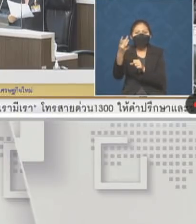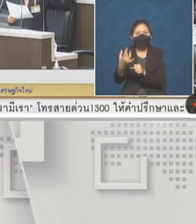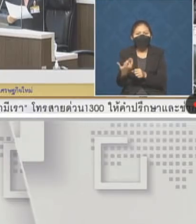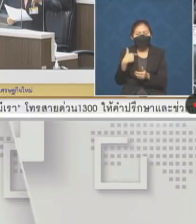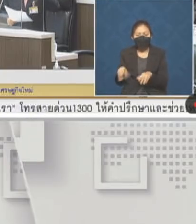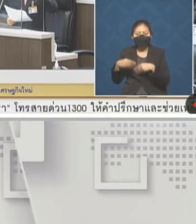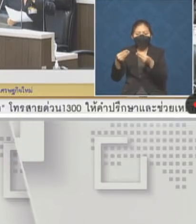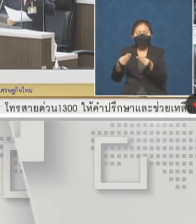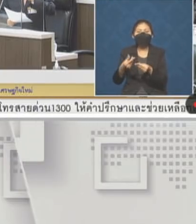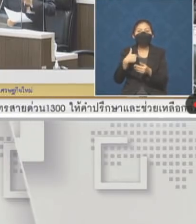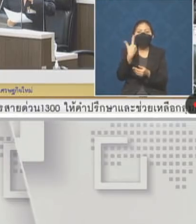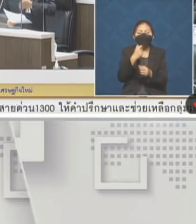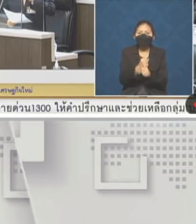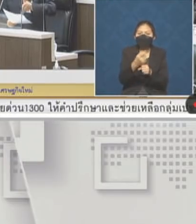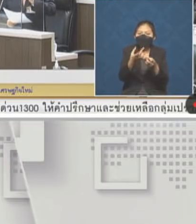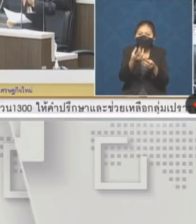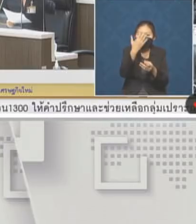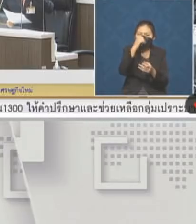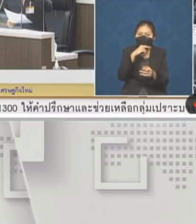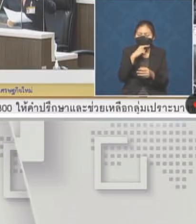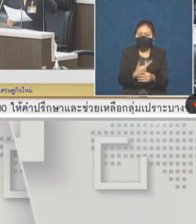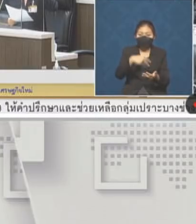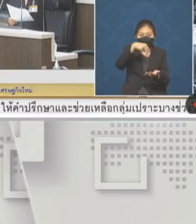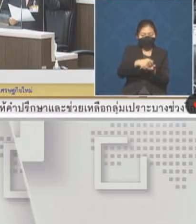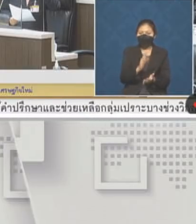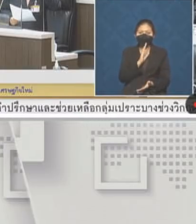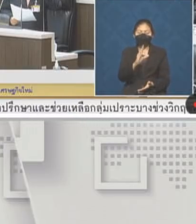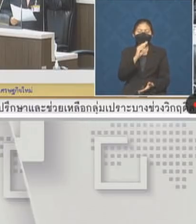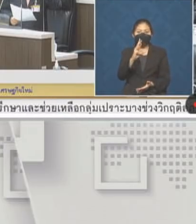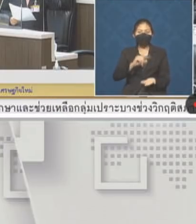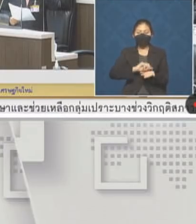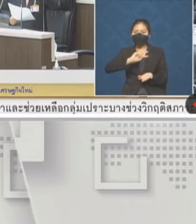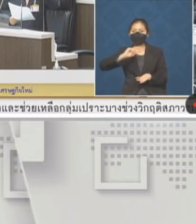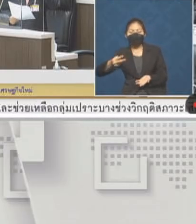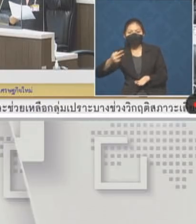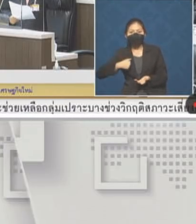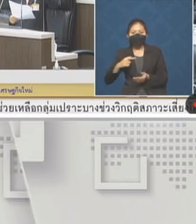ว่าซื้อพรรคของลุงจำลองคือพรรคพลังธรรม